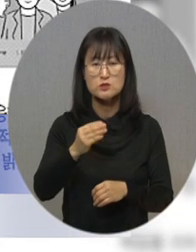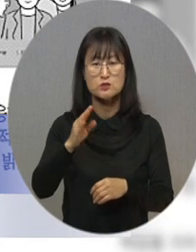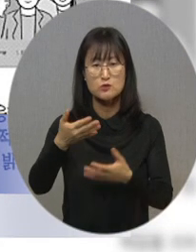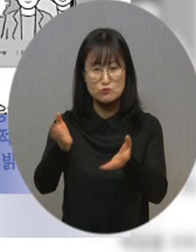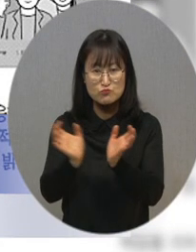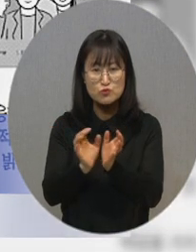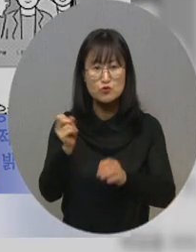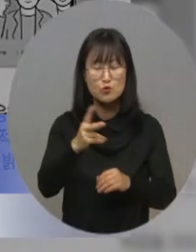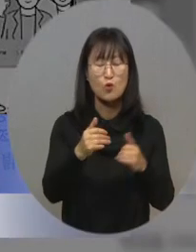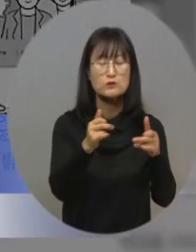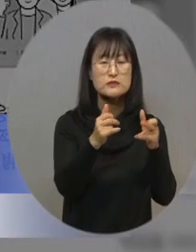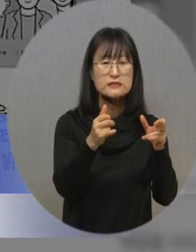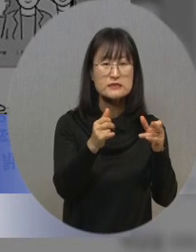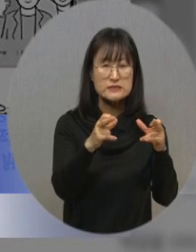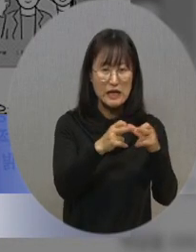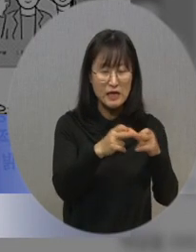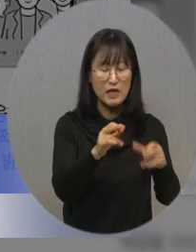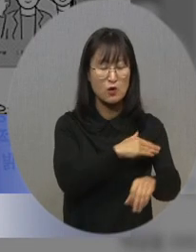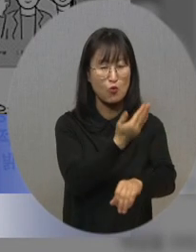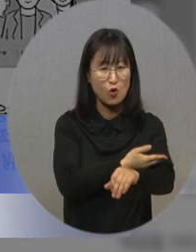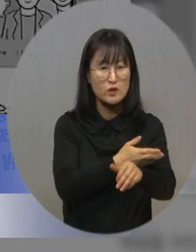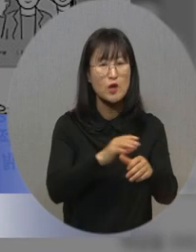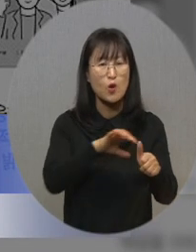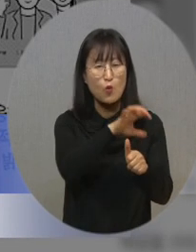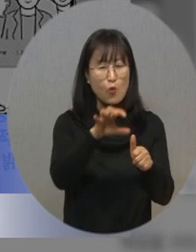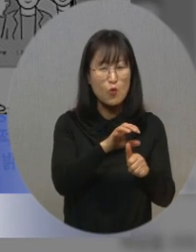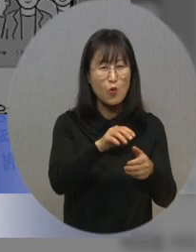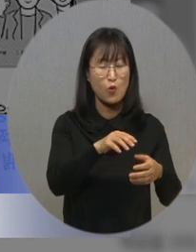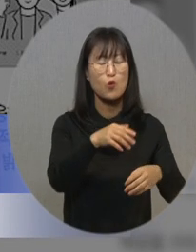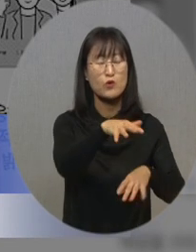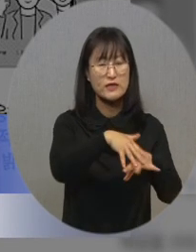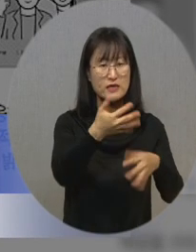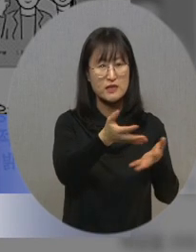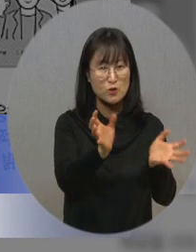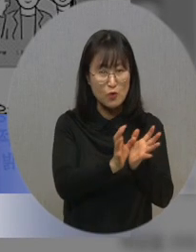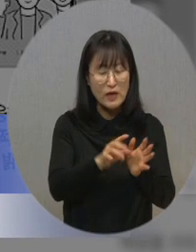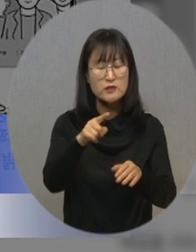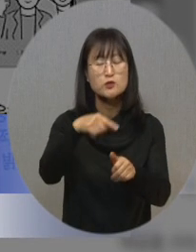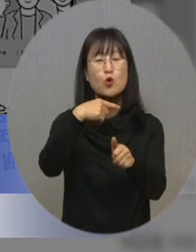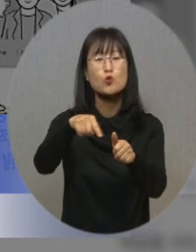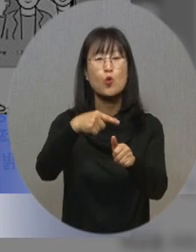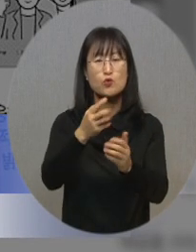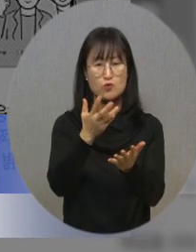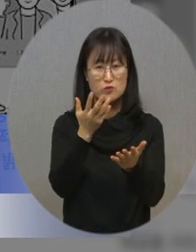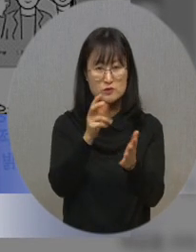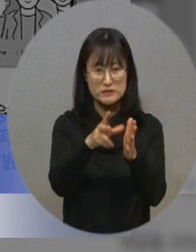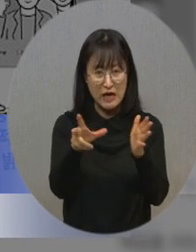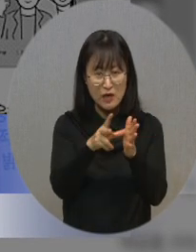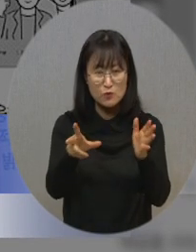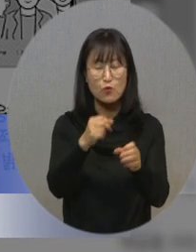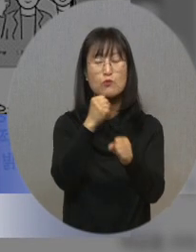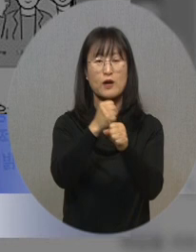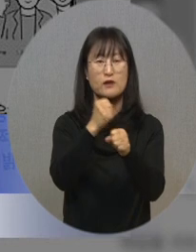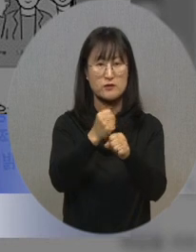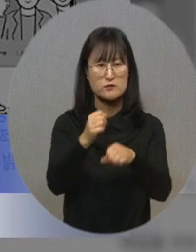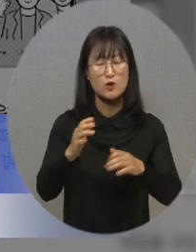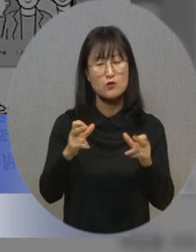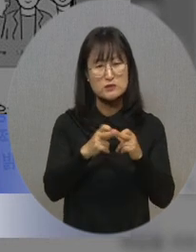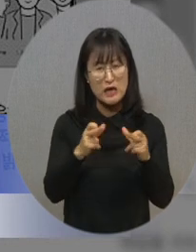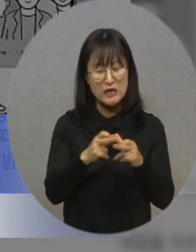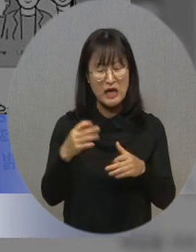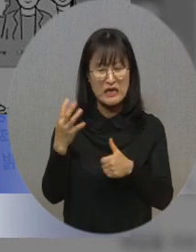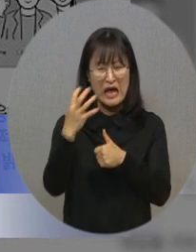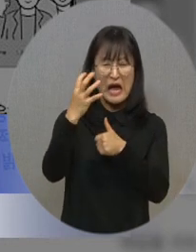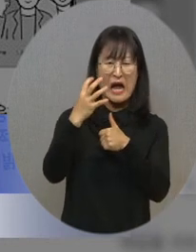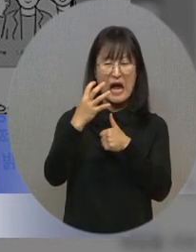권익 옹호 기관은 장애인 학대 예방 교육 자료를 발간했는데 교육 자료에는 장애인 당사자가 겪은 정서적